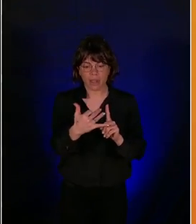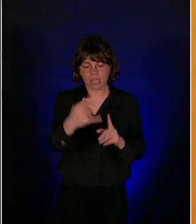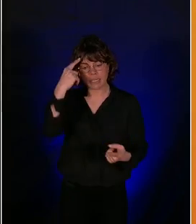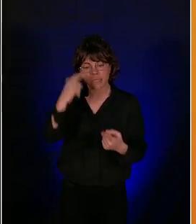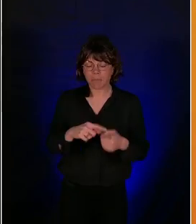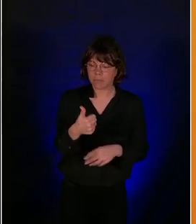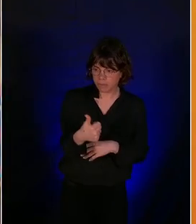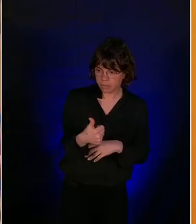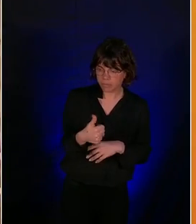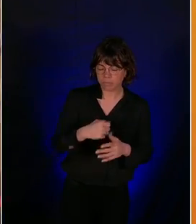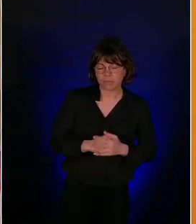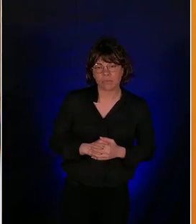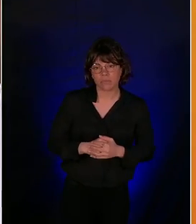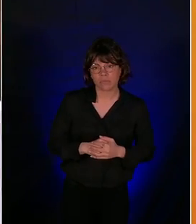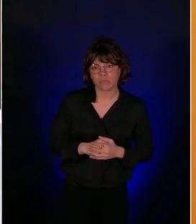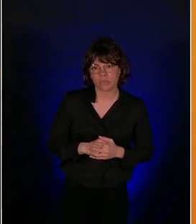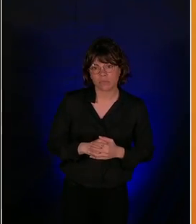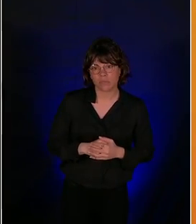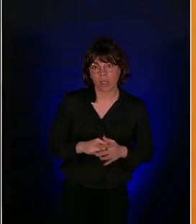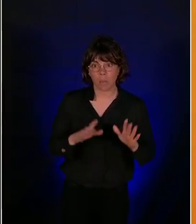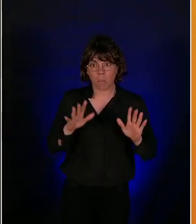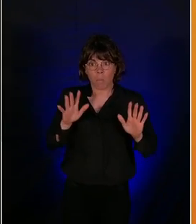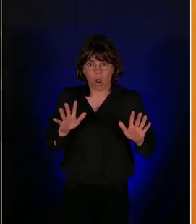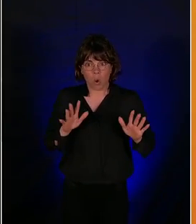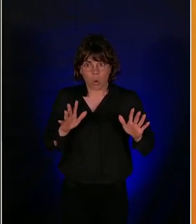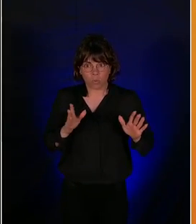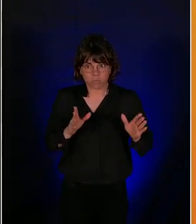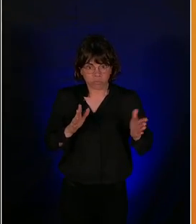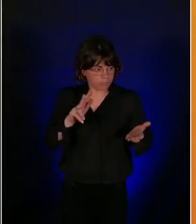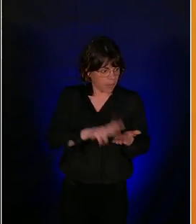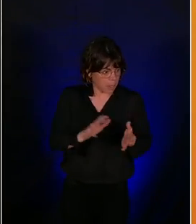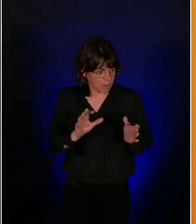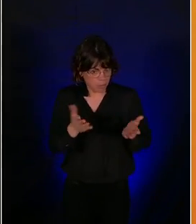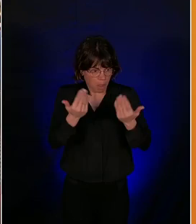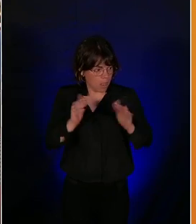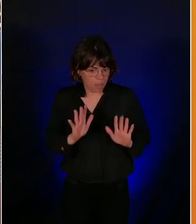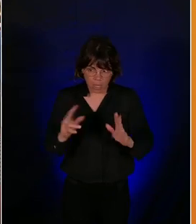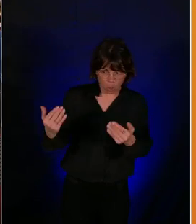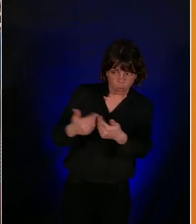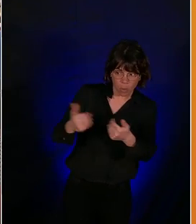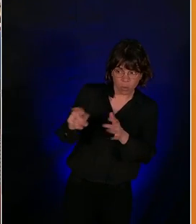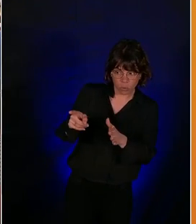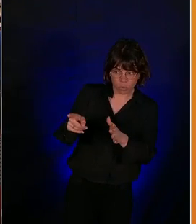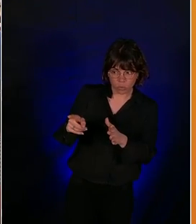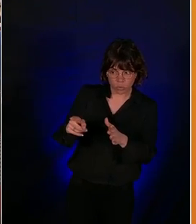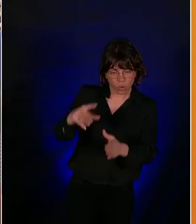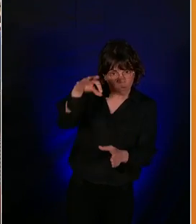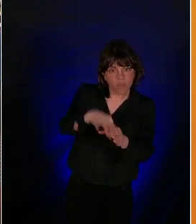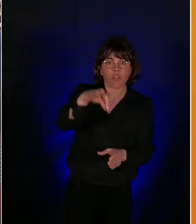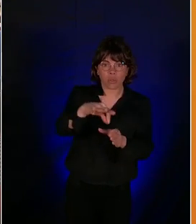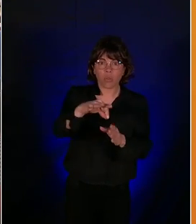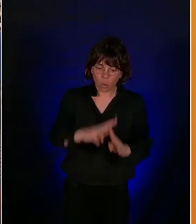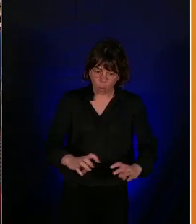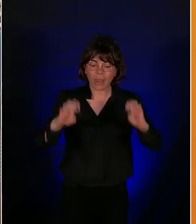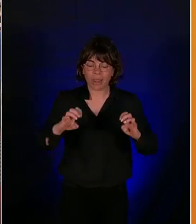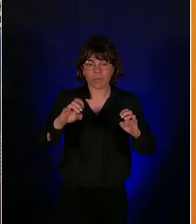thème 1 par contre moi j'ai pas autorité à ça ça demande me semble-t-il un vote du congrès sur sur ça